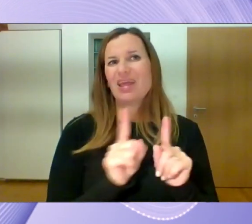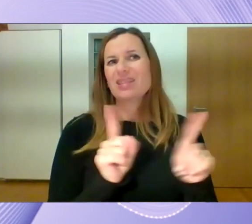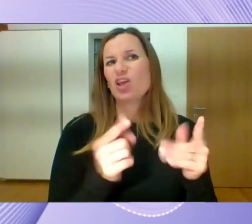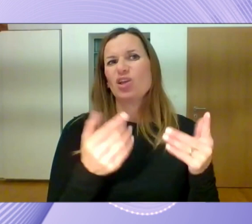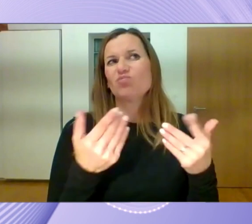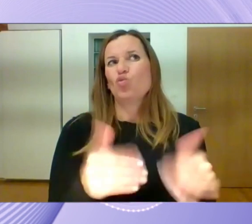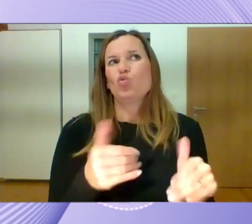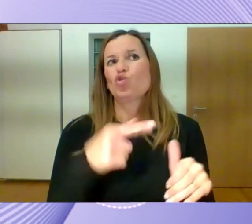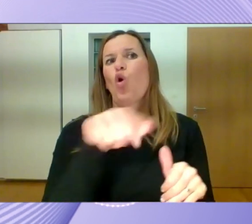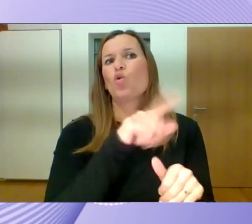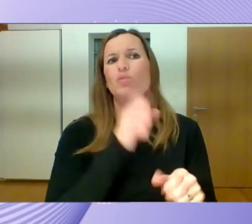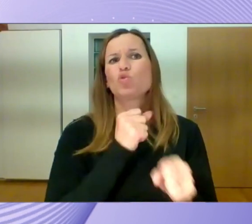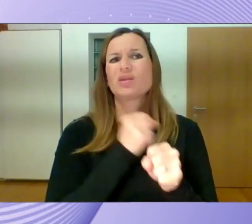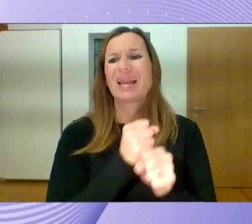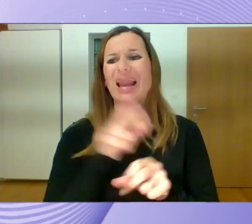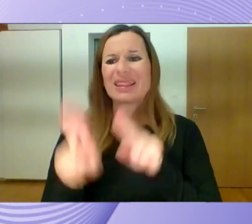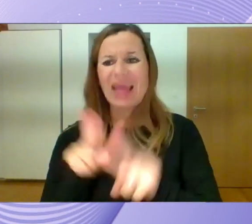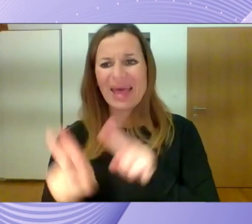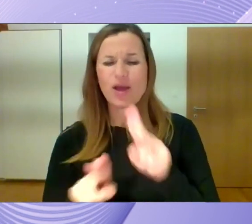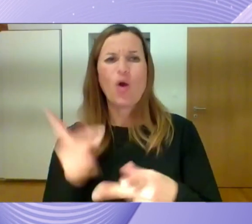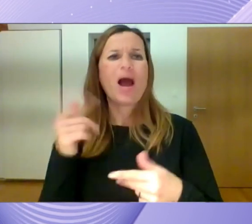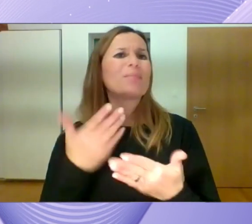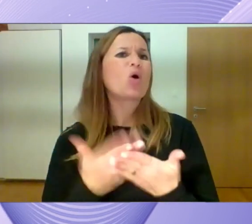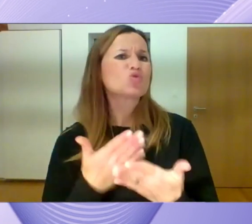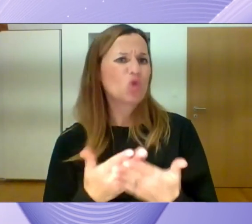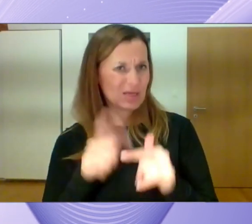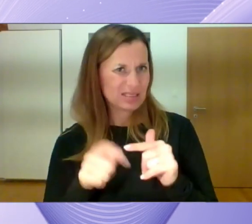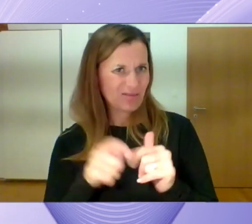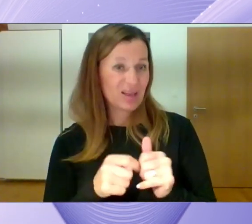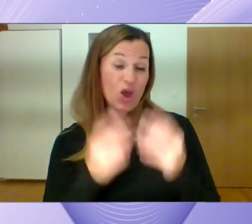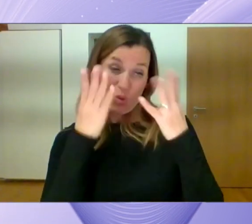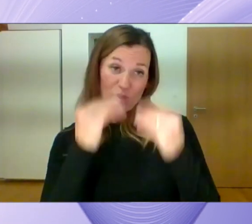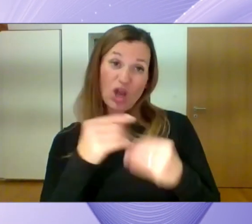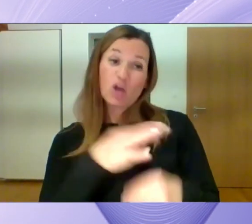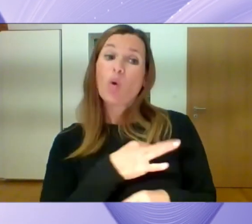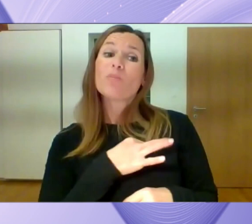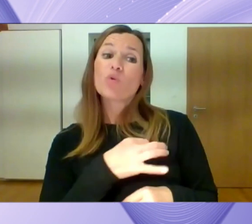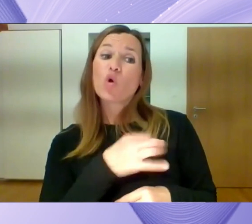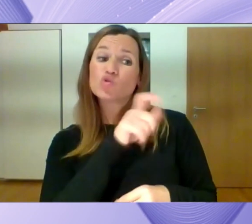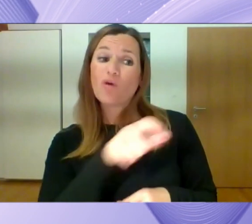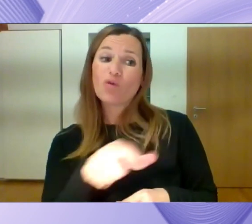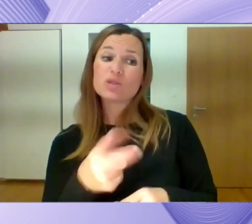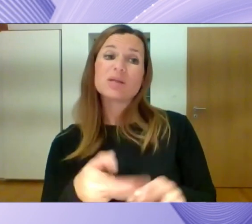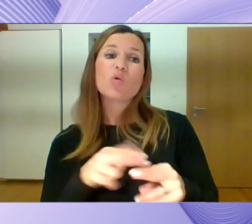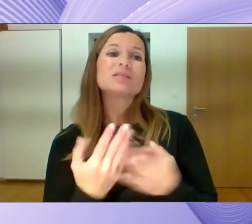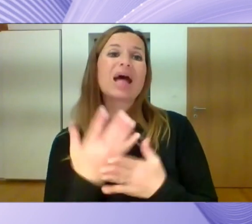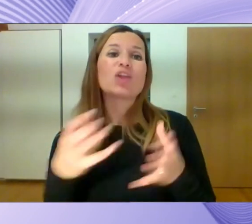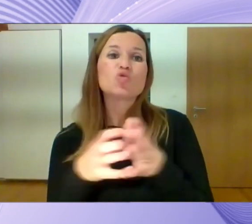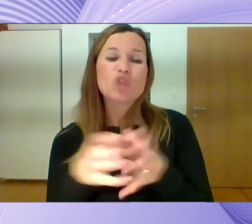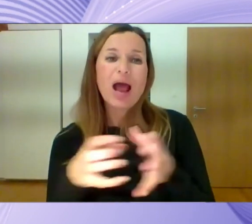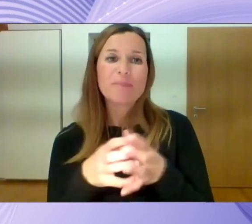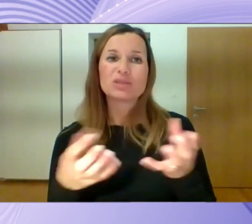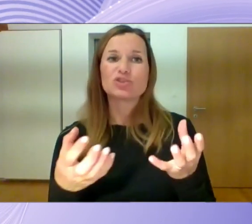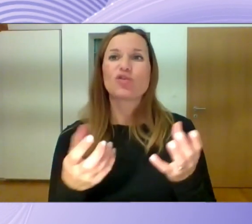pa osnovne stvari. Včasih so bolj za družabništvo, zato da kaj preberejo, ali pa za družbo, ali pa za kako